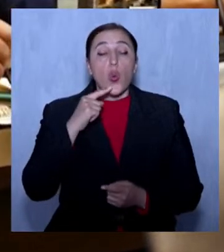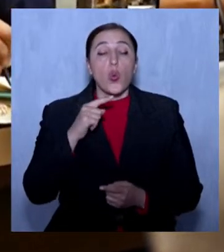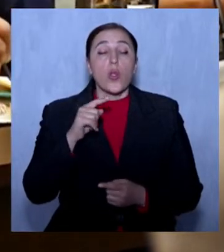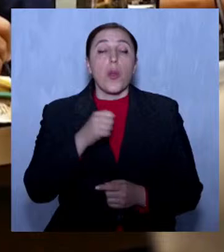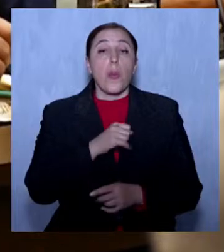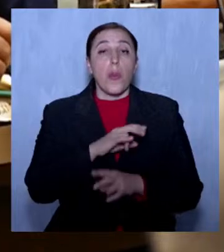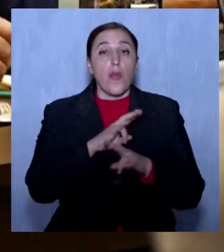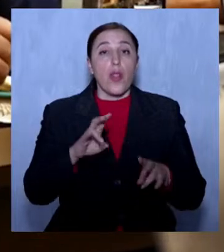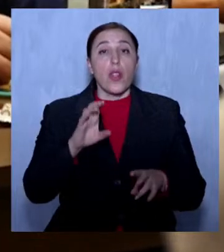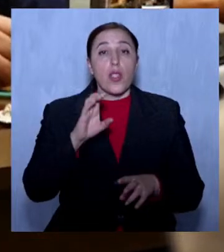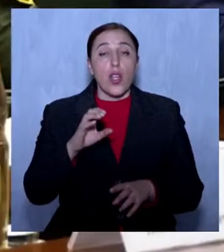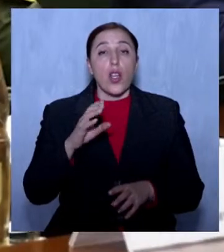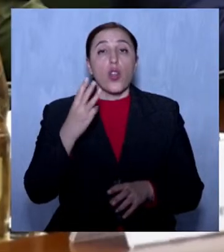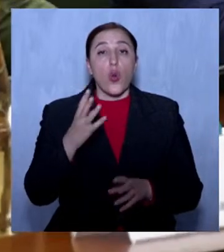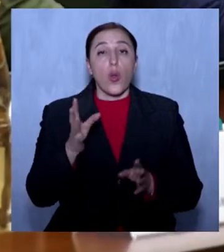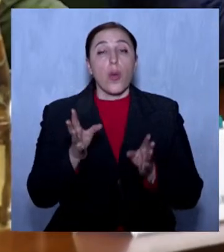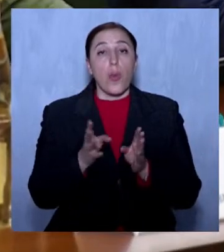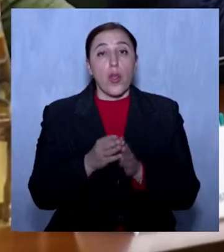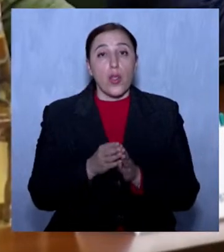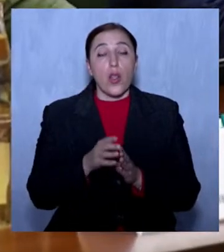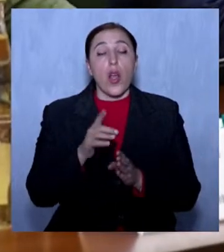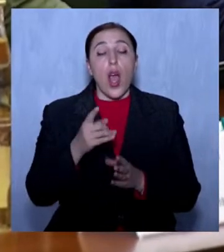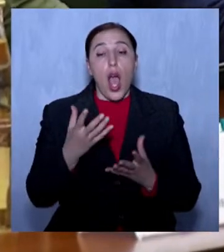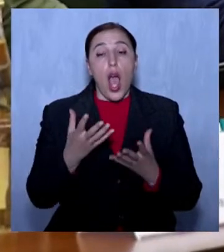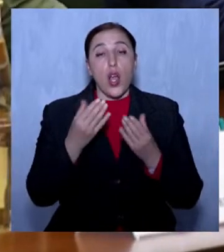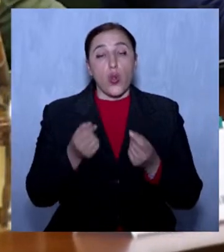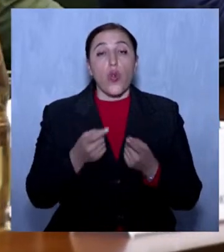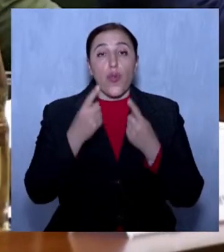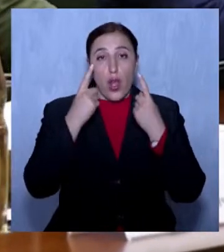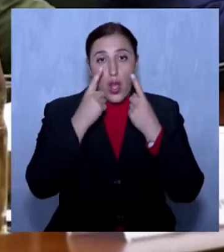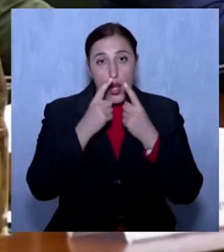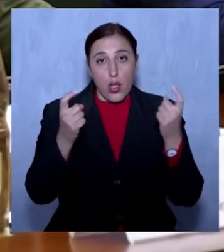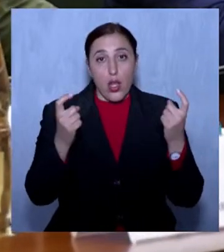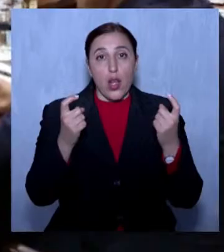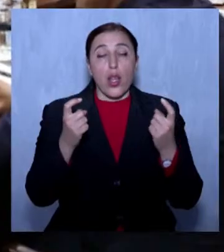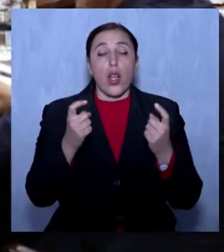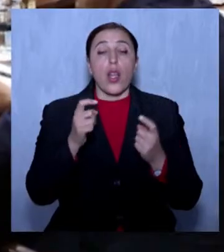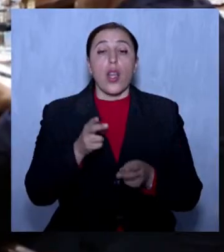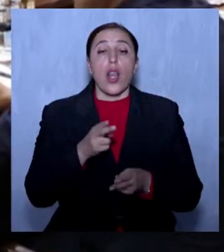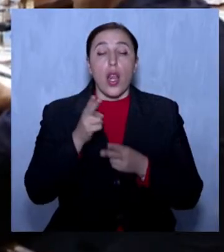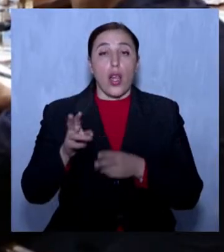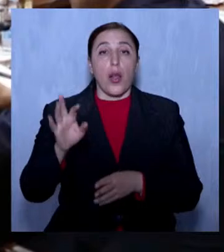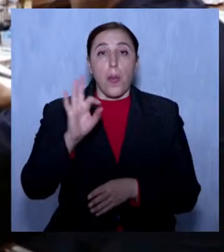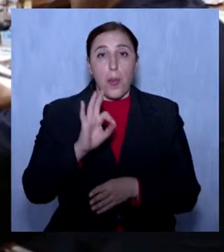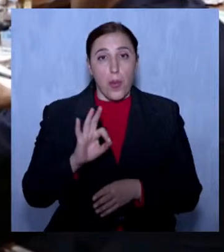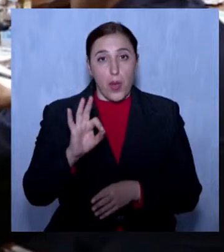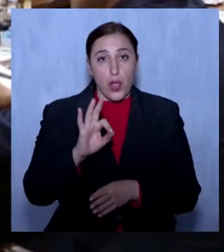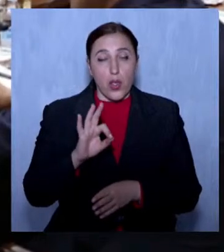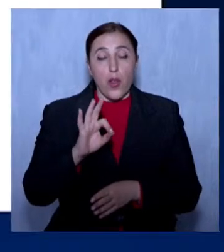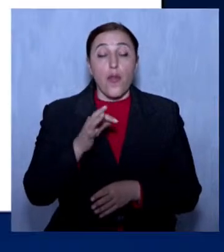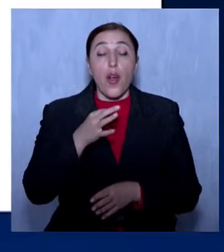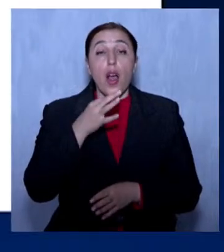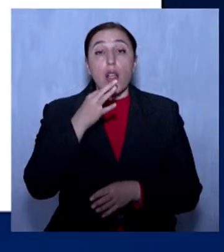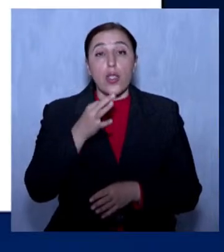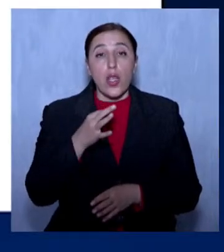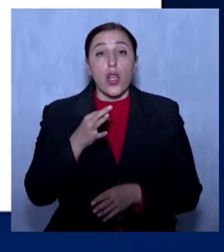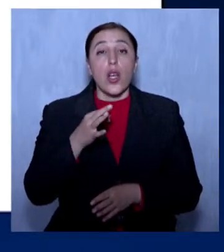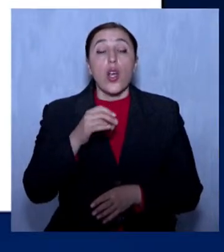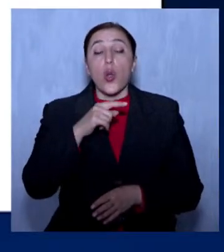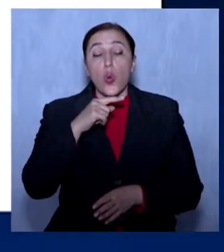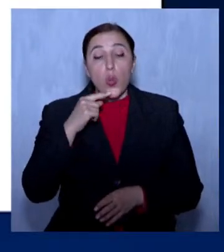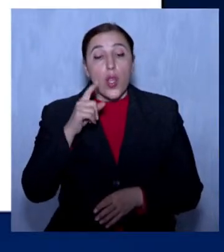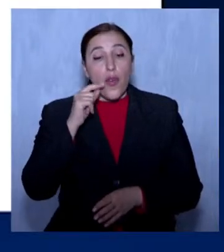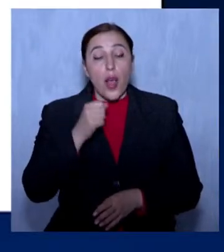հետ։ Հայաստանի ռազմական գերատեսչությունը միայն այսօր հաղորդագրություն տարածեց այցի մասին, տեղեկացնելով, թե Շոյգուն և